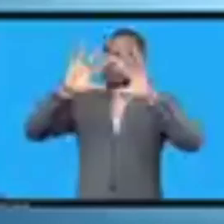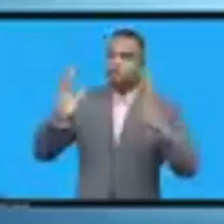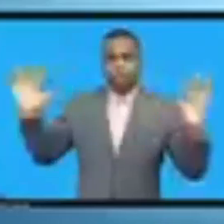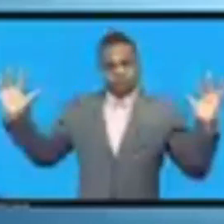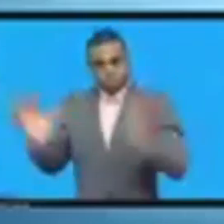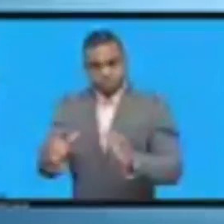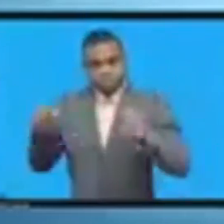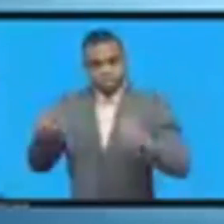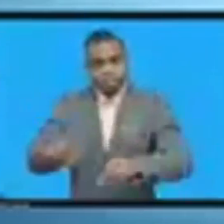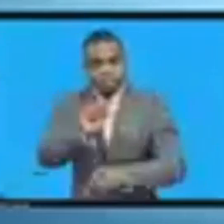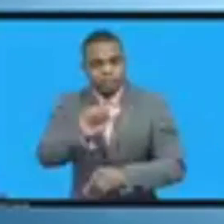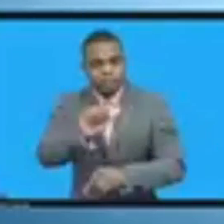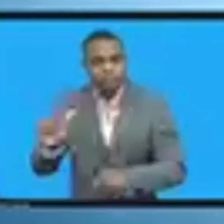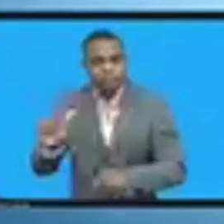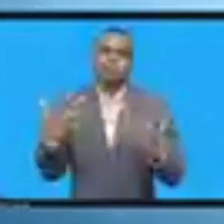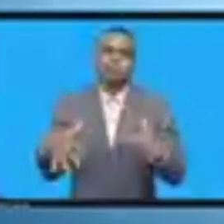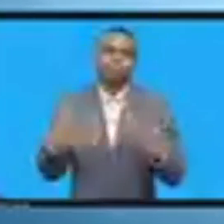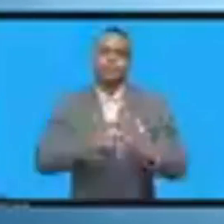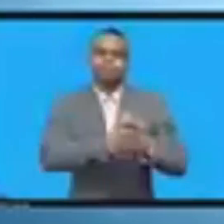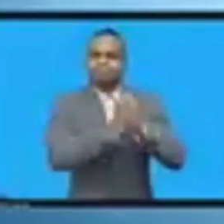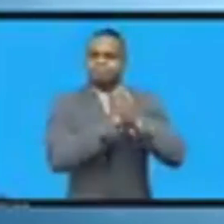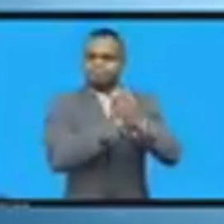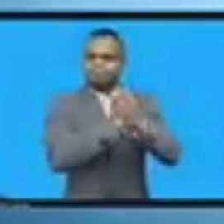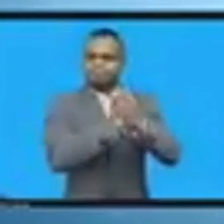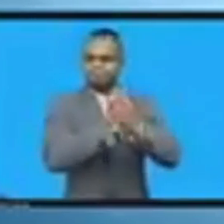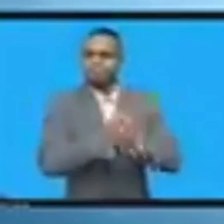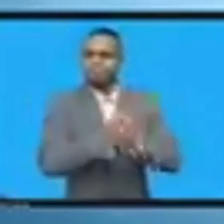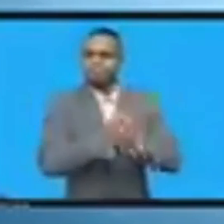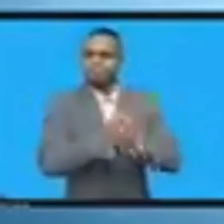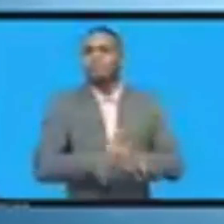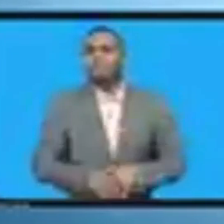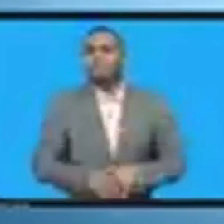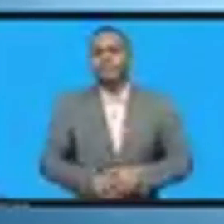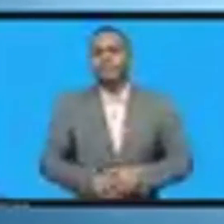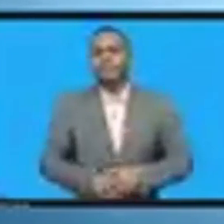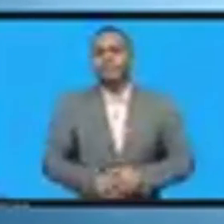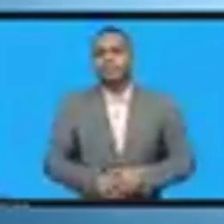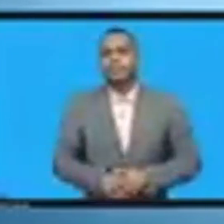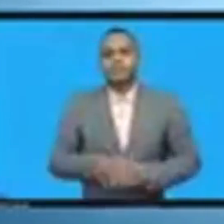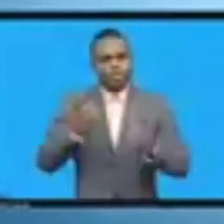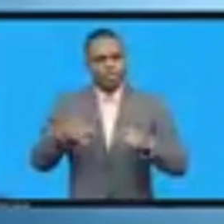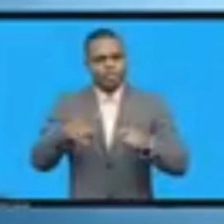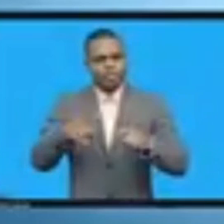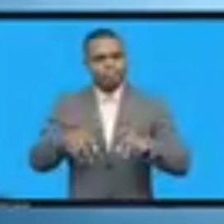现这些目标也是至关重要的。好，请各位就坐，